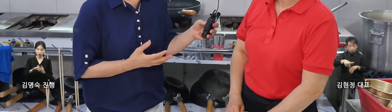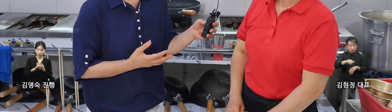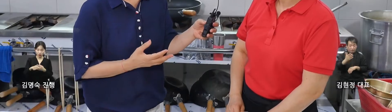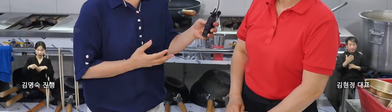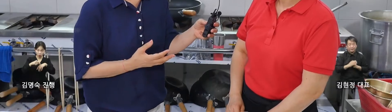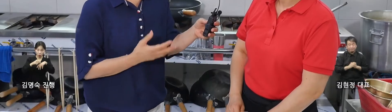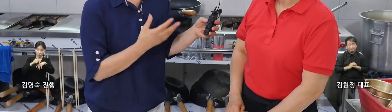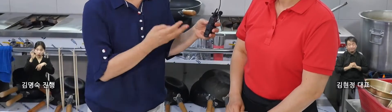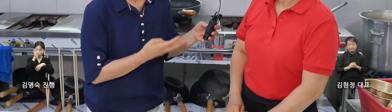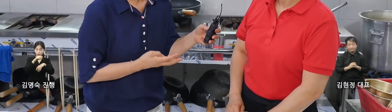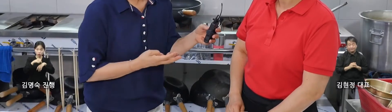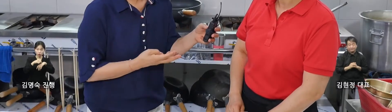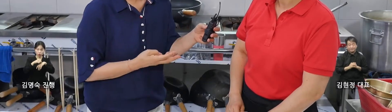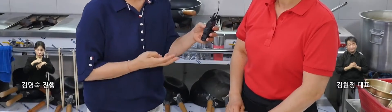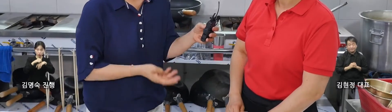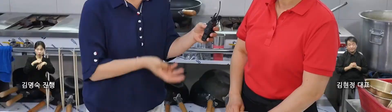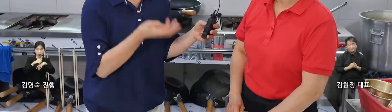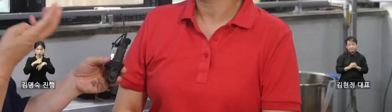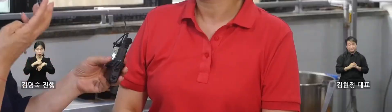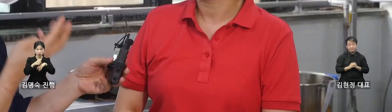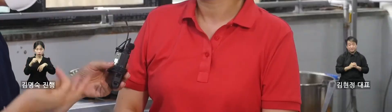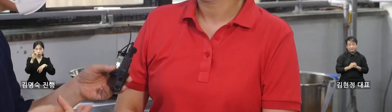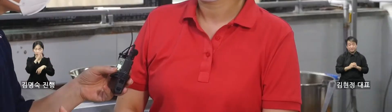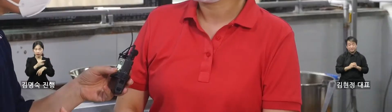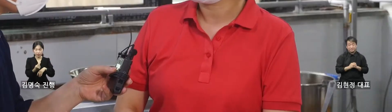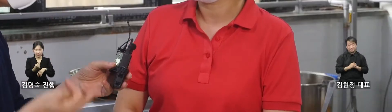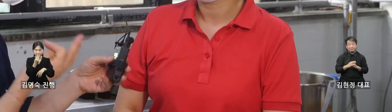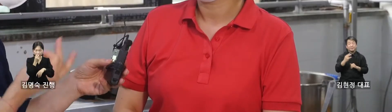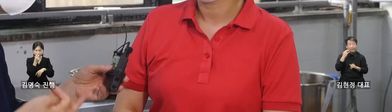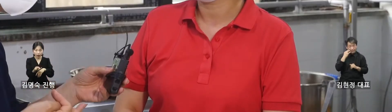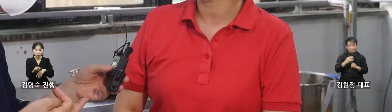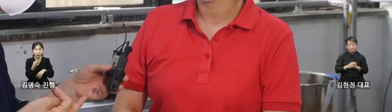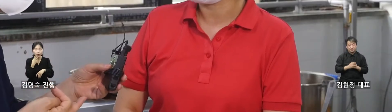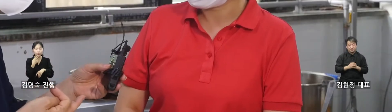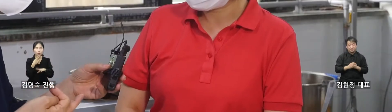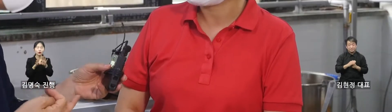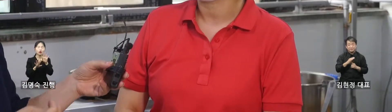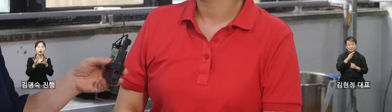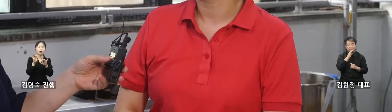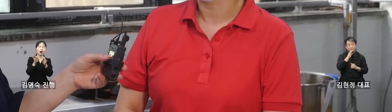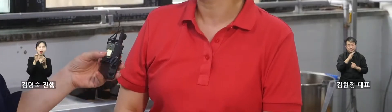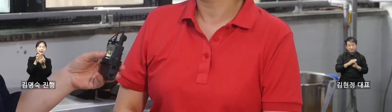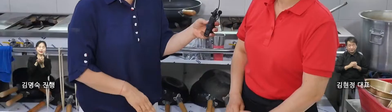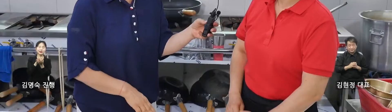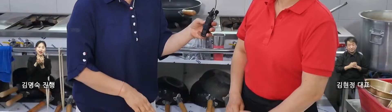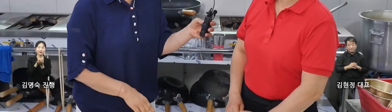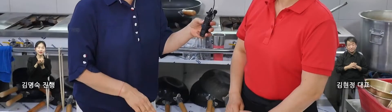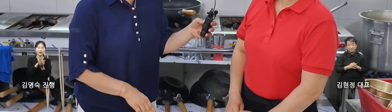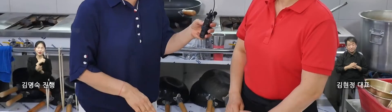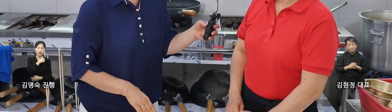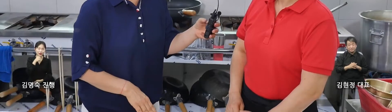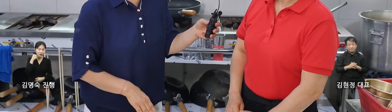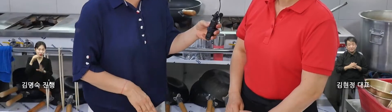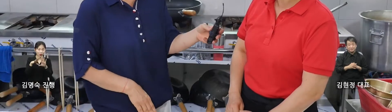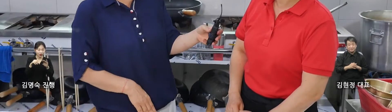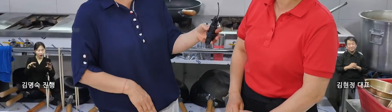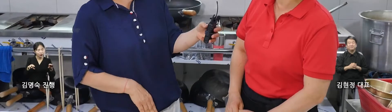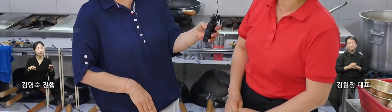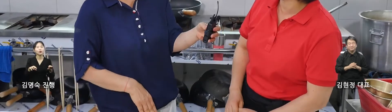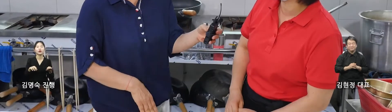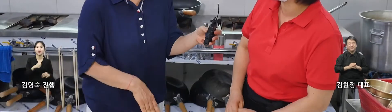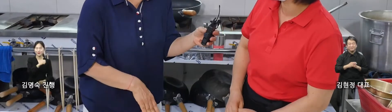수육은 네. 돼지 냄새도 안 나고 네네. 쫄깃하고 부드럽고 네. 오. 네네. 한번 맛보고 싶네요.